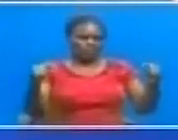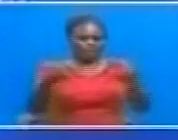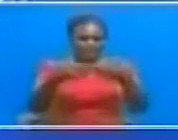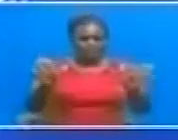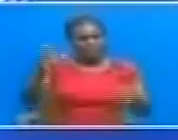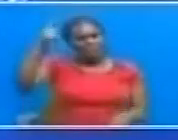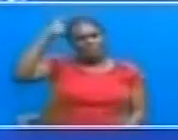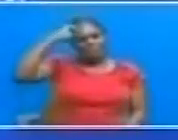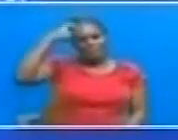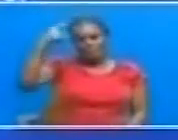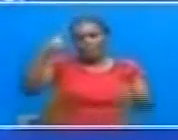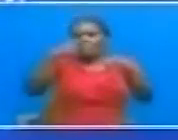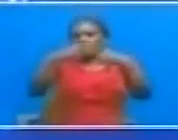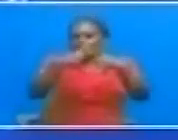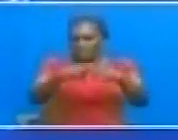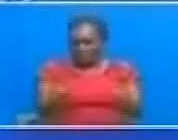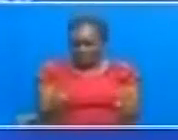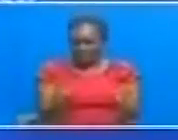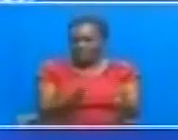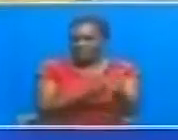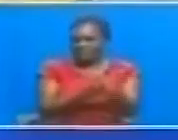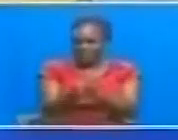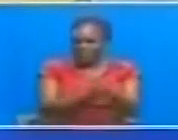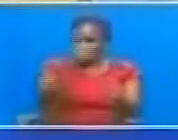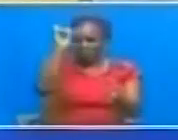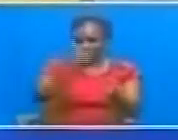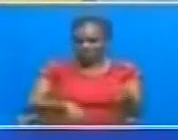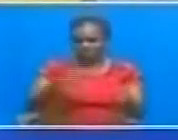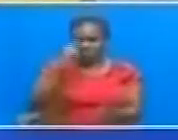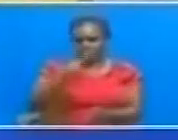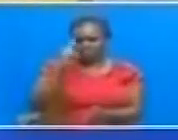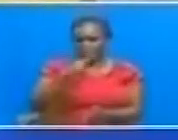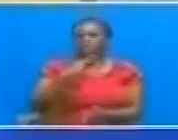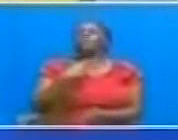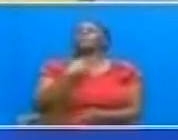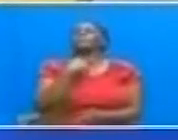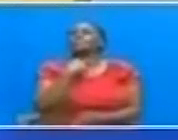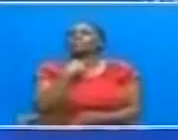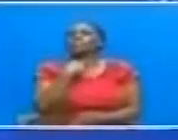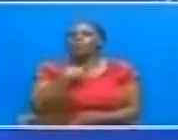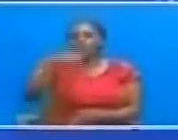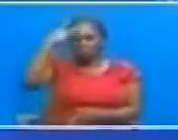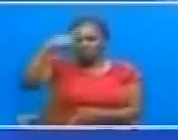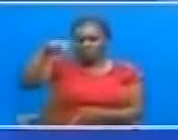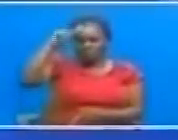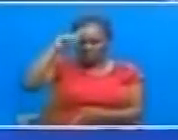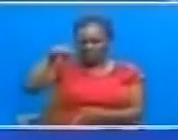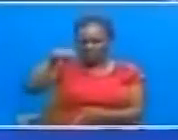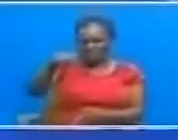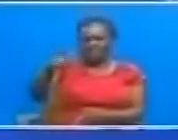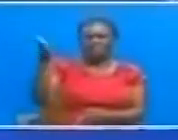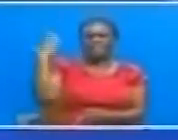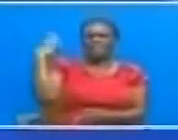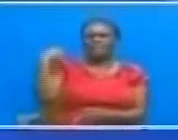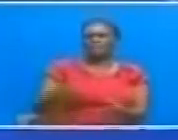mind. Lakini kilichozua msisimko zaidi ni kejeli ya rais kwa wakoloni akisema kuwa sera na maadili walizokuwa kizipigia